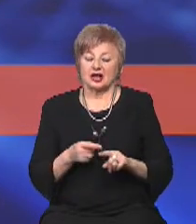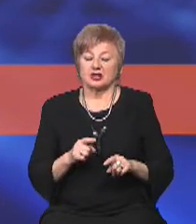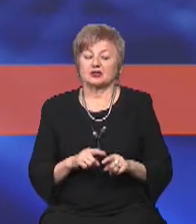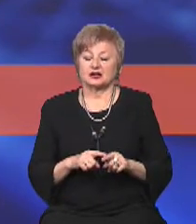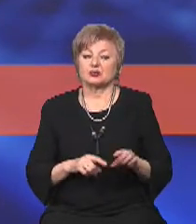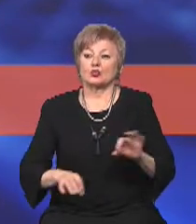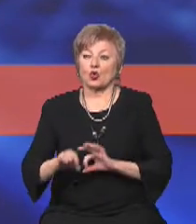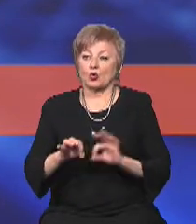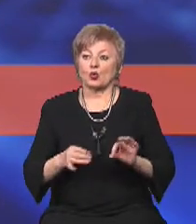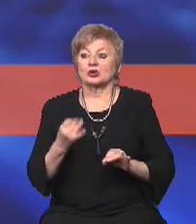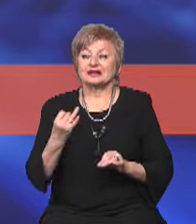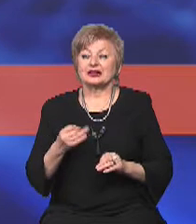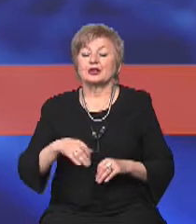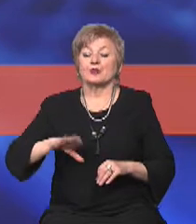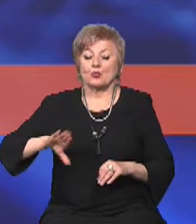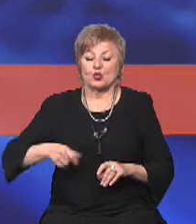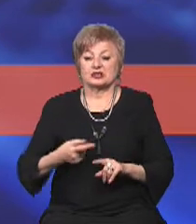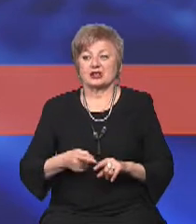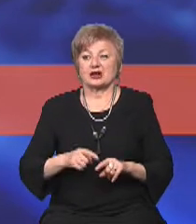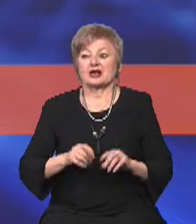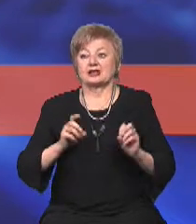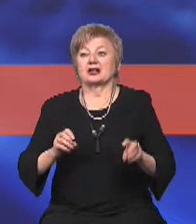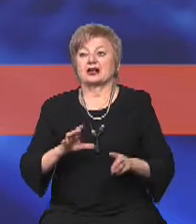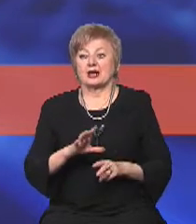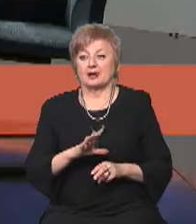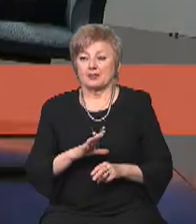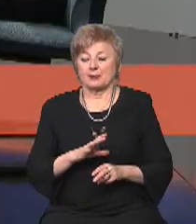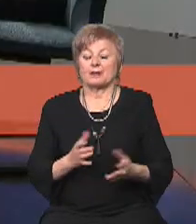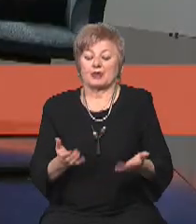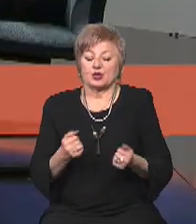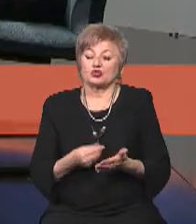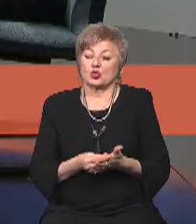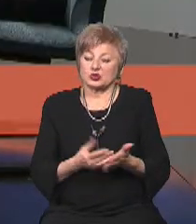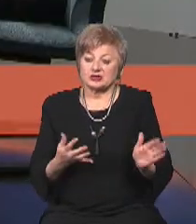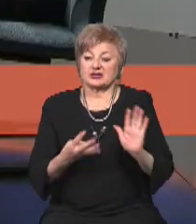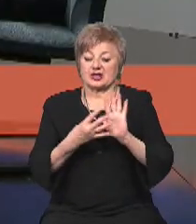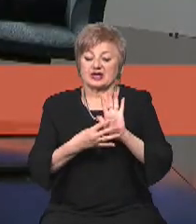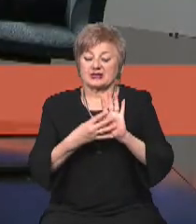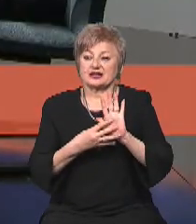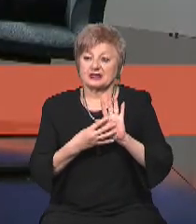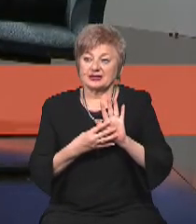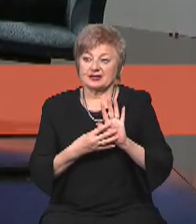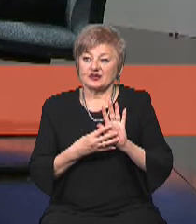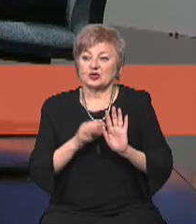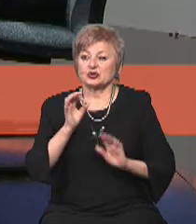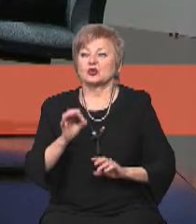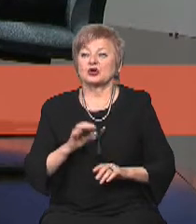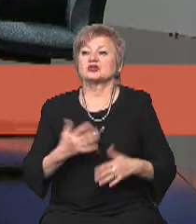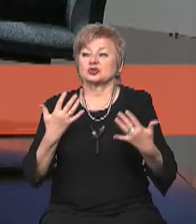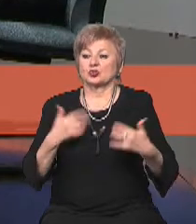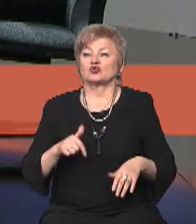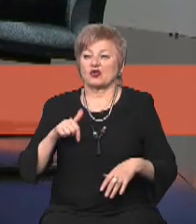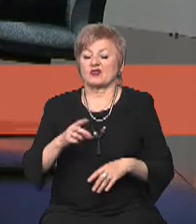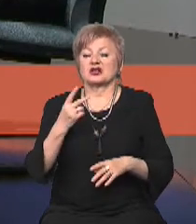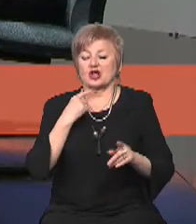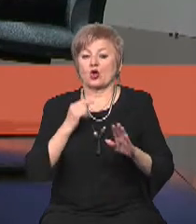проекти. І вже після того, як вони дали свою оцінку, 90 проєктів на сьогодні вийшли на